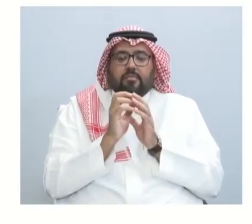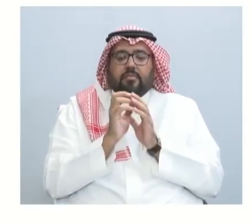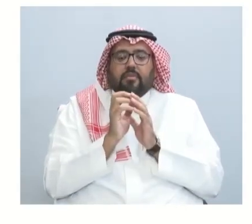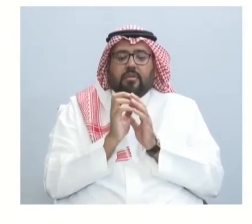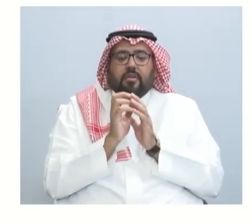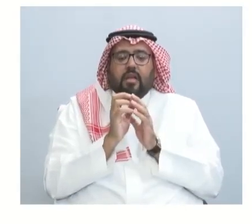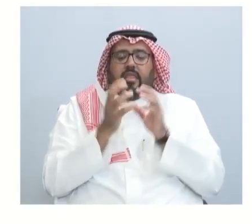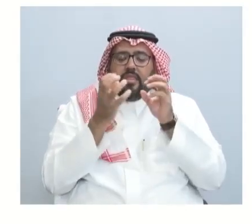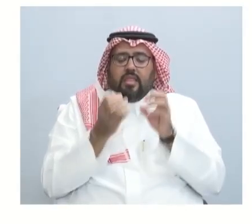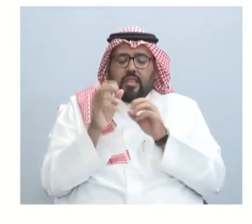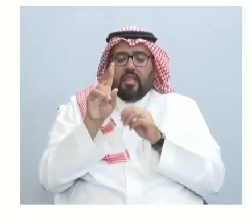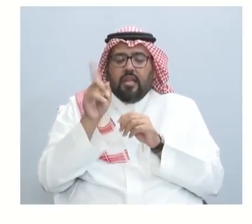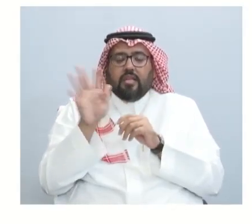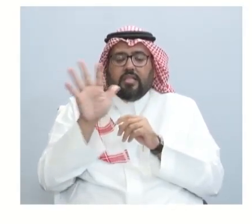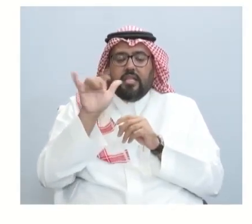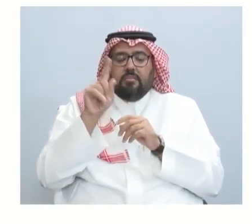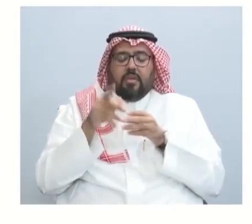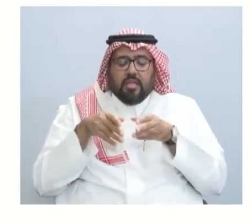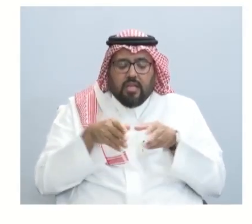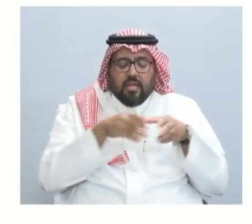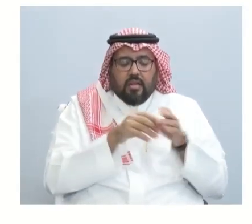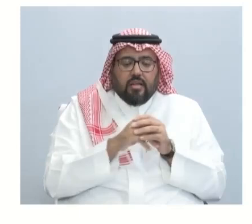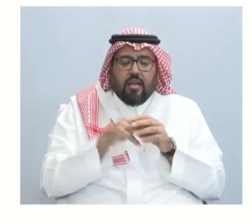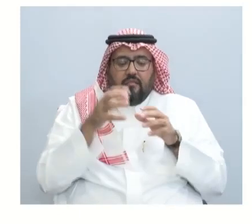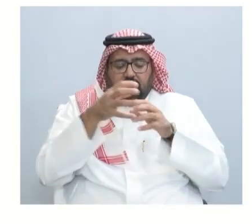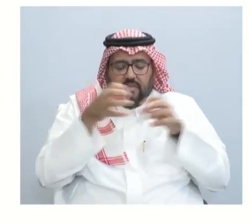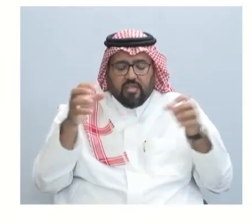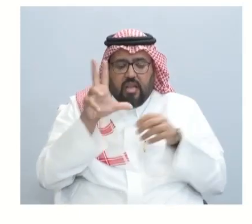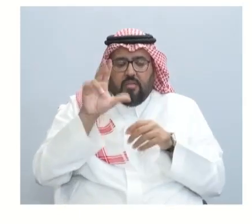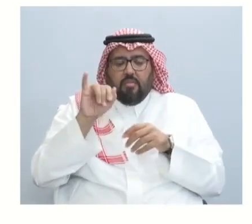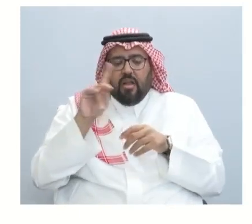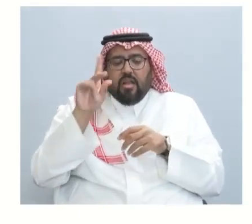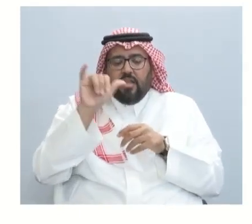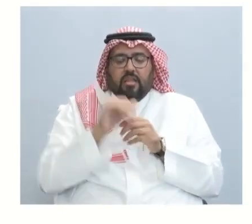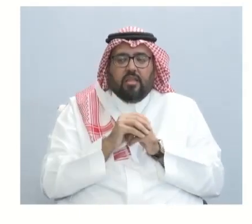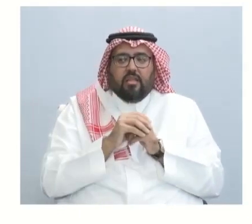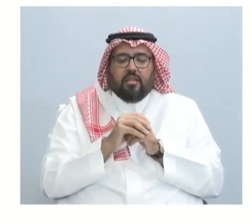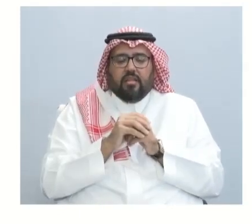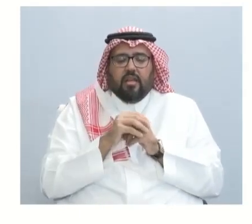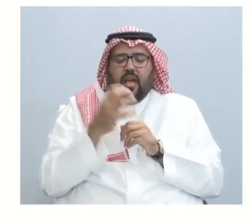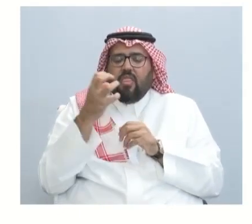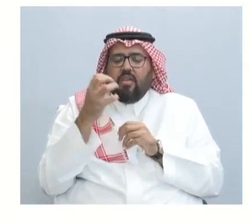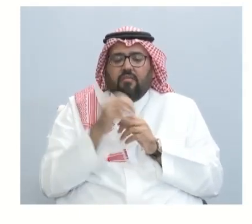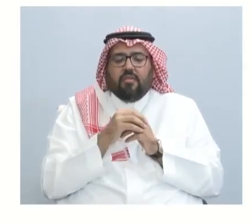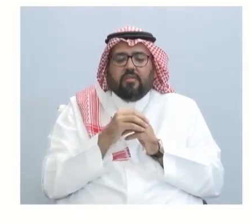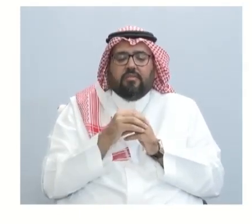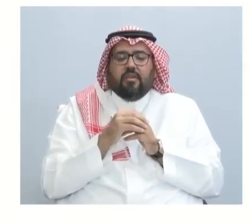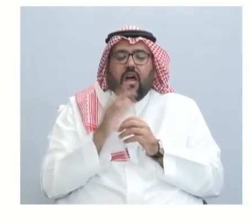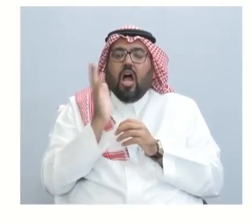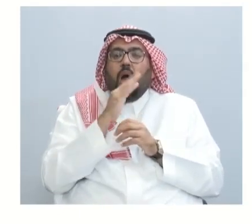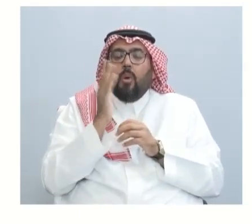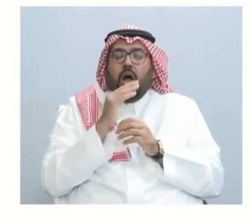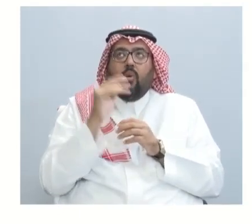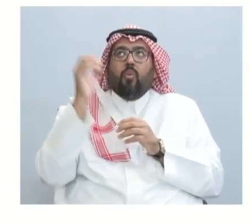عمليه الترسيب كاحد طرق فصل المخاليط باستخدام كثافه كل من الهواء